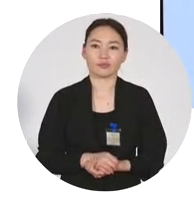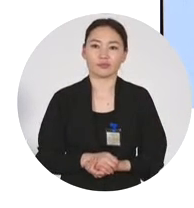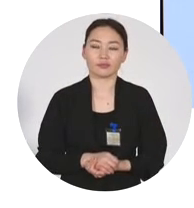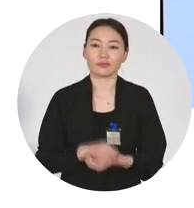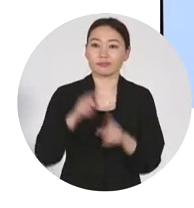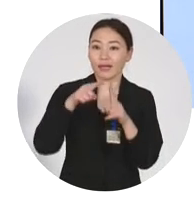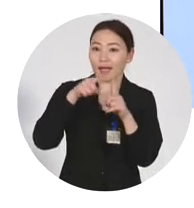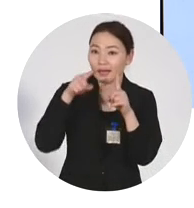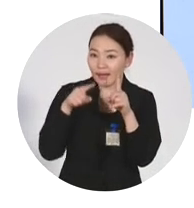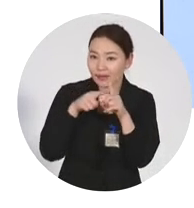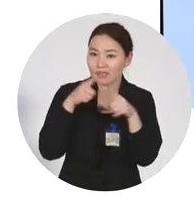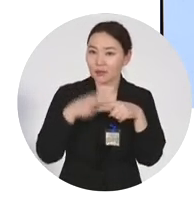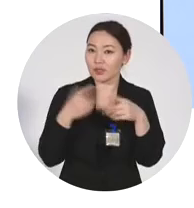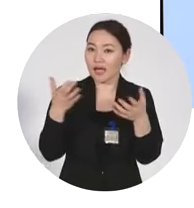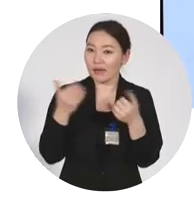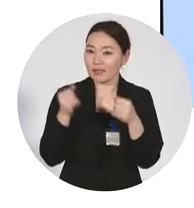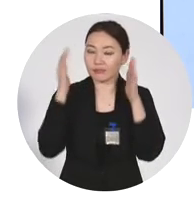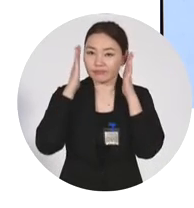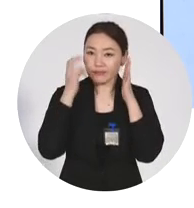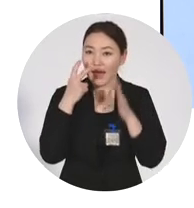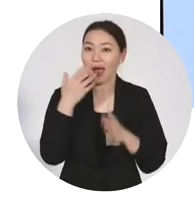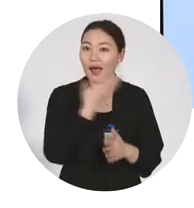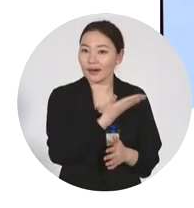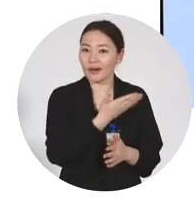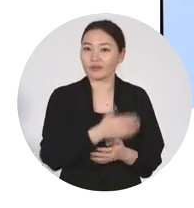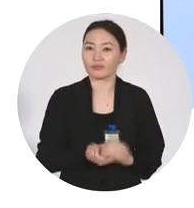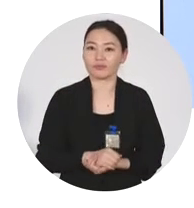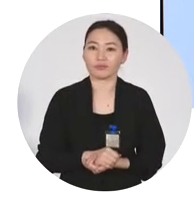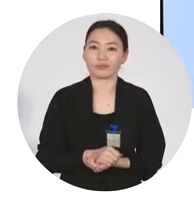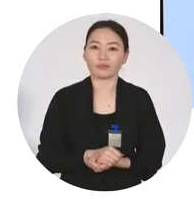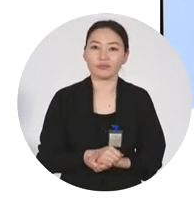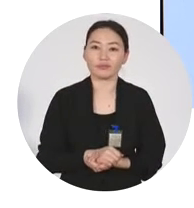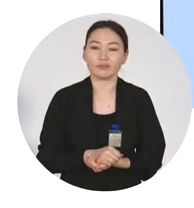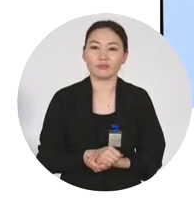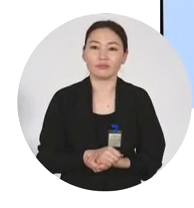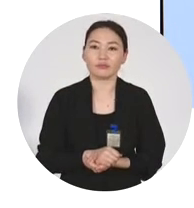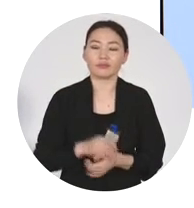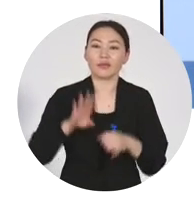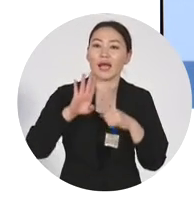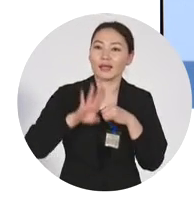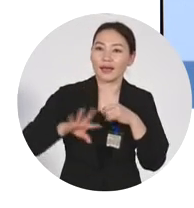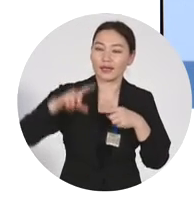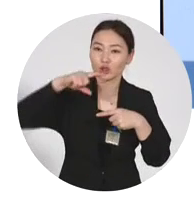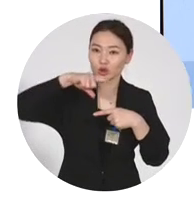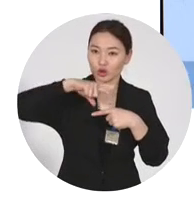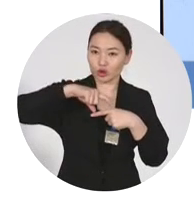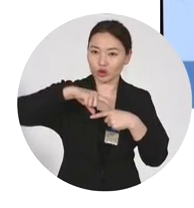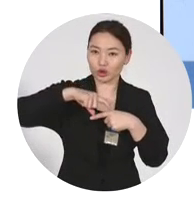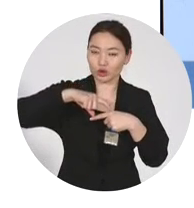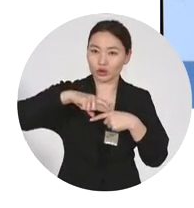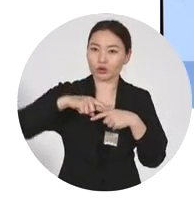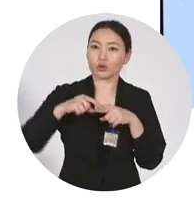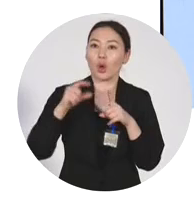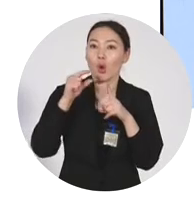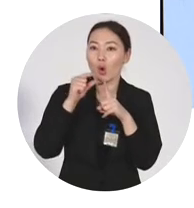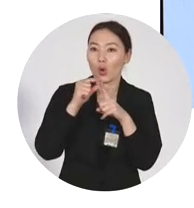энд гидс жиргэж битсэн байгаа гэдгийг та бүхэн хараарай. За одоо бүгдээ дараагийн нөхцөлөө үгэнд дагуулж